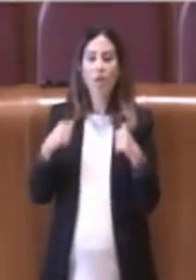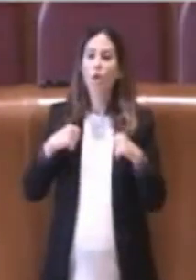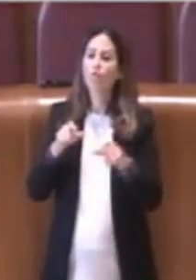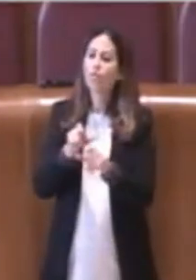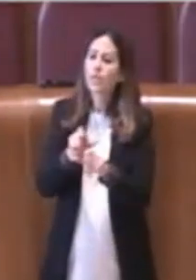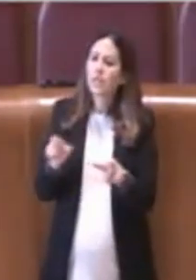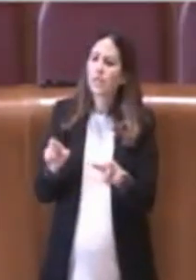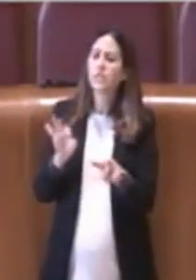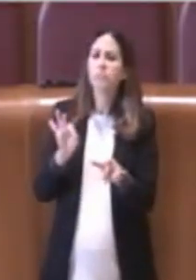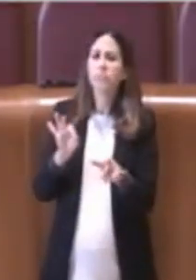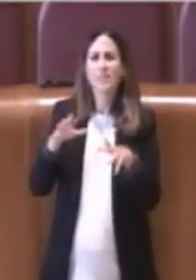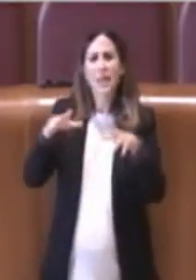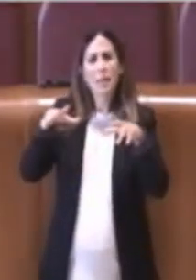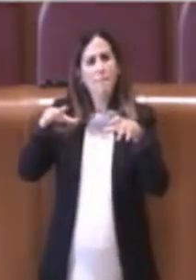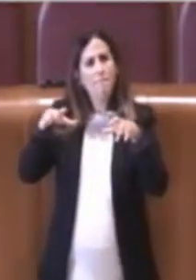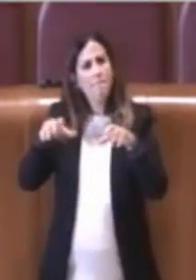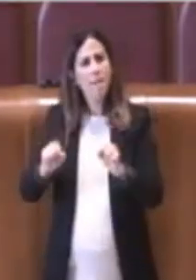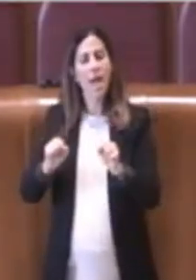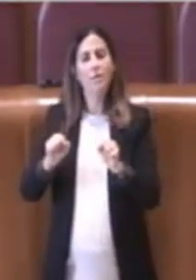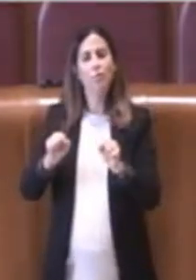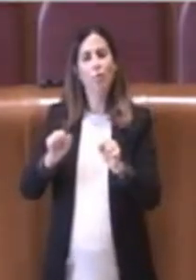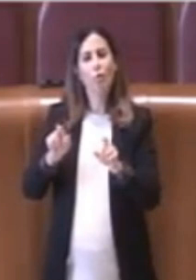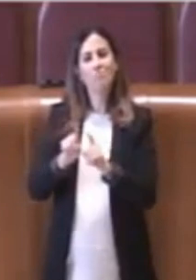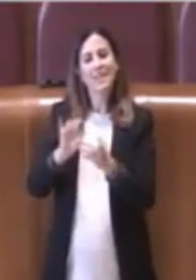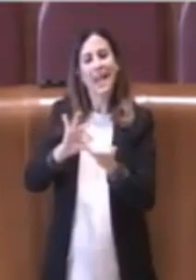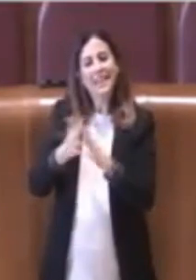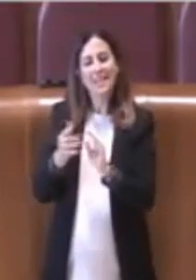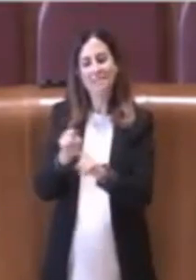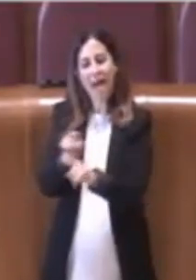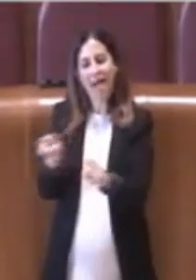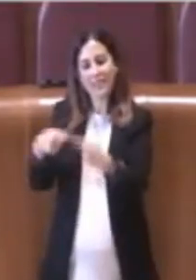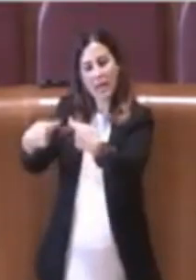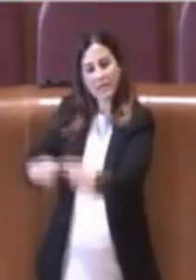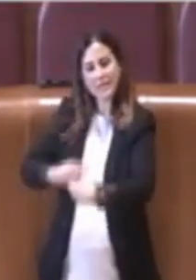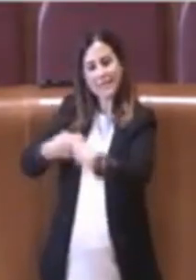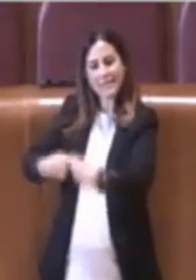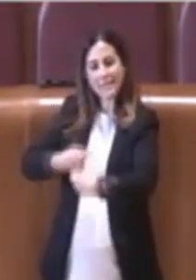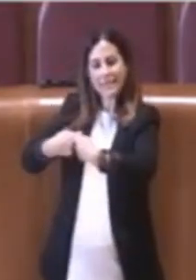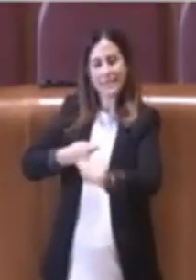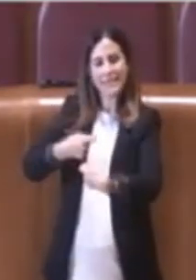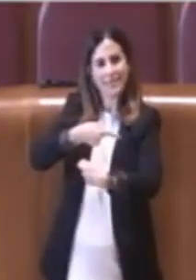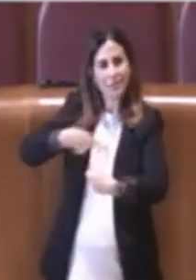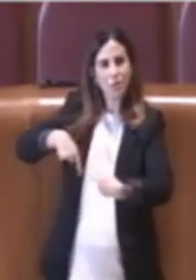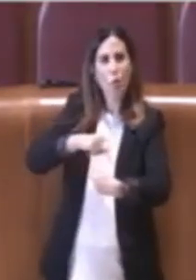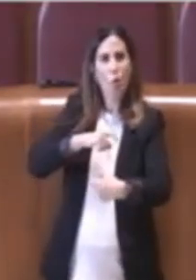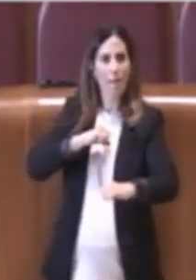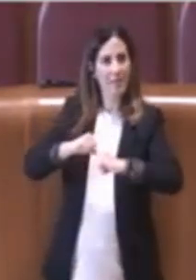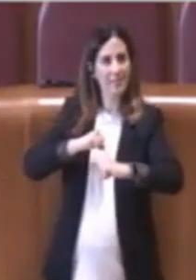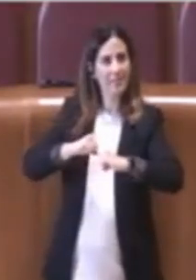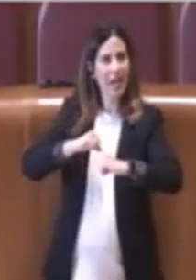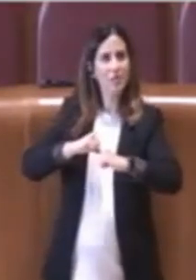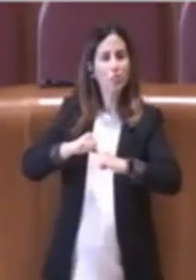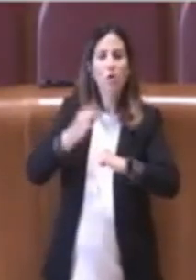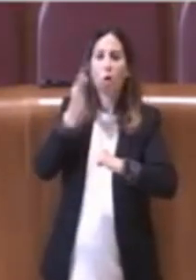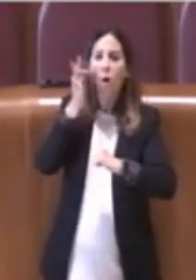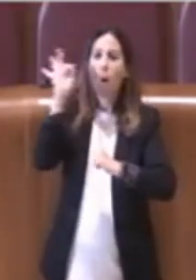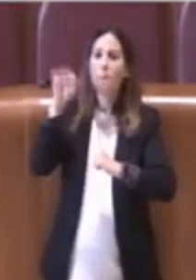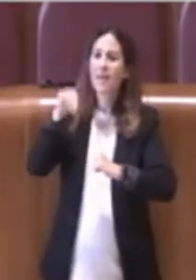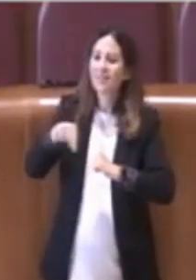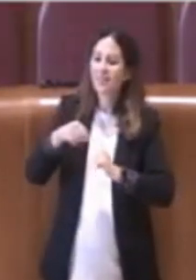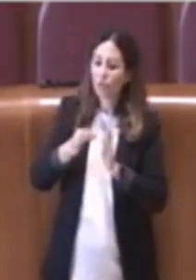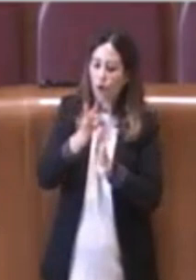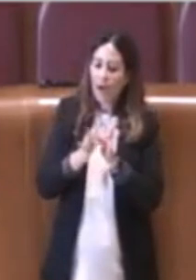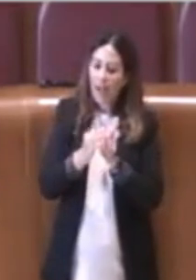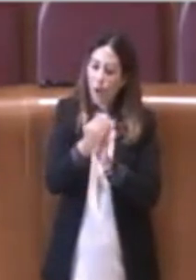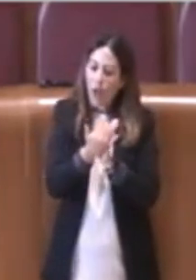di pungolo dell'amministrazione per far sì che questo regolamento possa essere il migliore possibile che questa città oggi